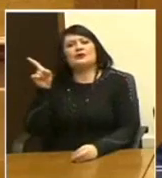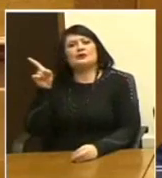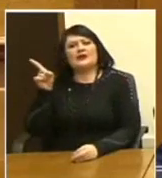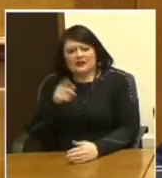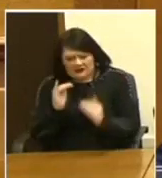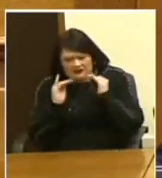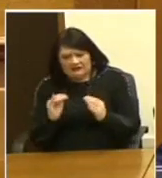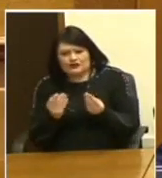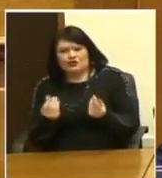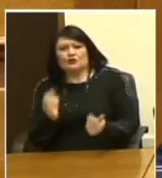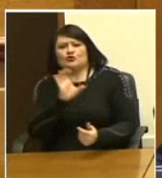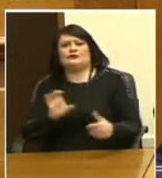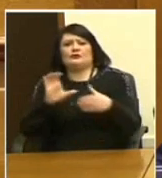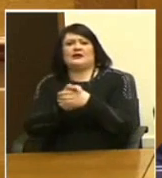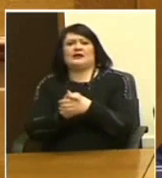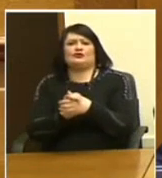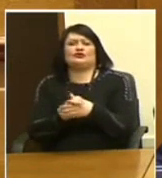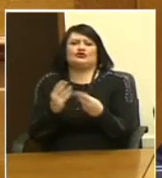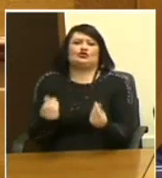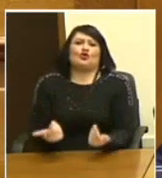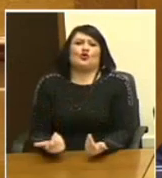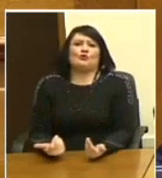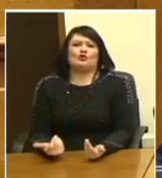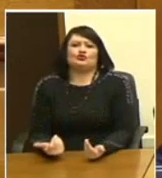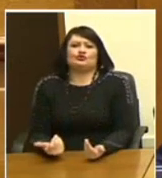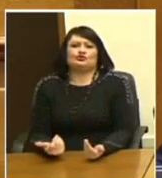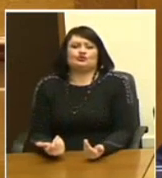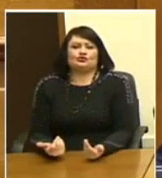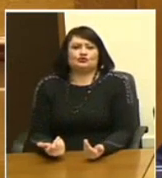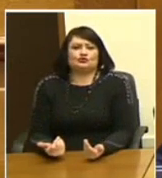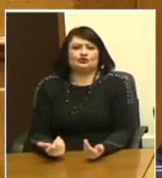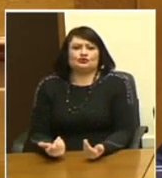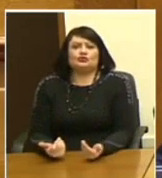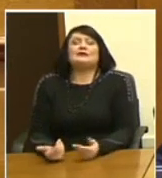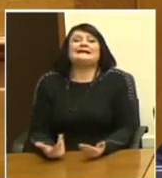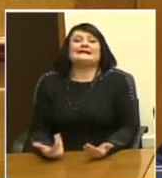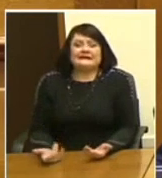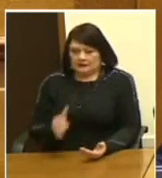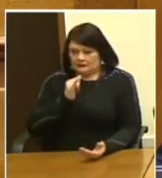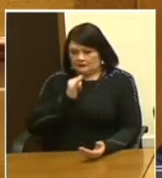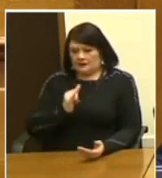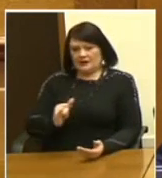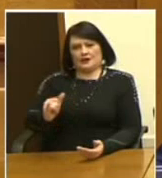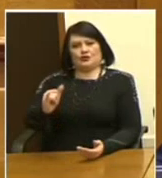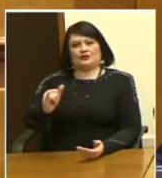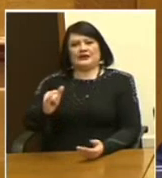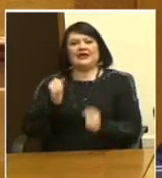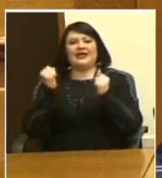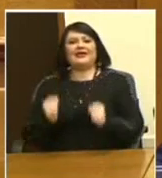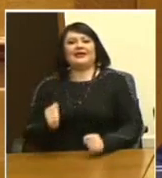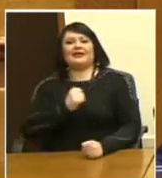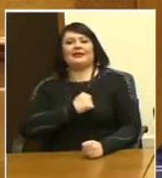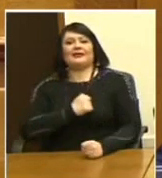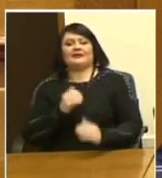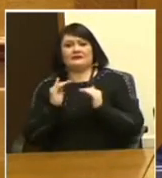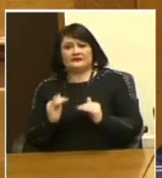στην Ευρωπαϊκή Ένωση, αλλά αμφισβητείτε μια διαχρονική ευρωπαϊκή θέση. Τόσο πολύ